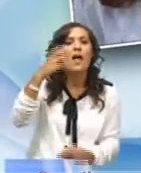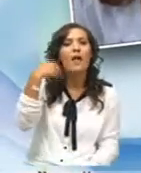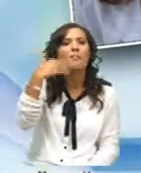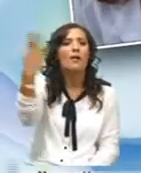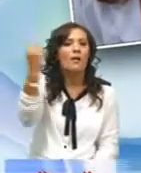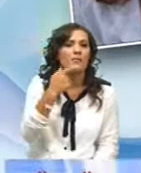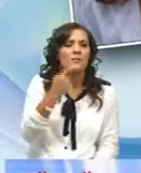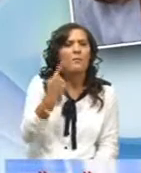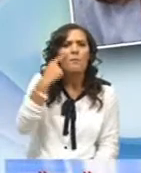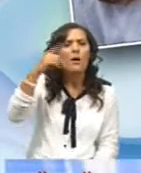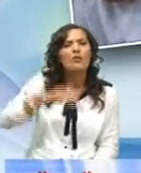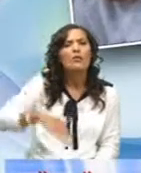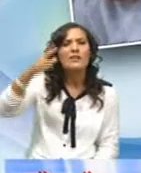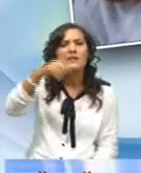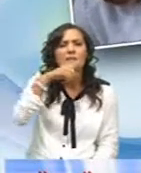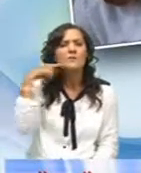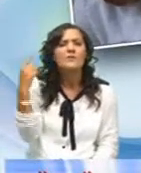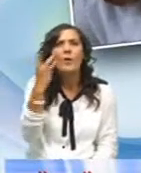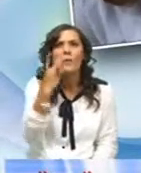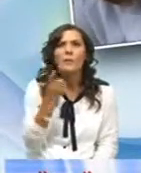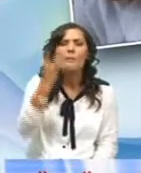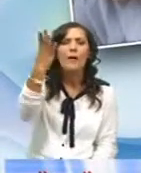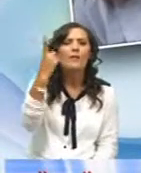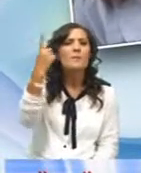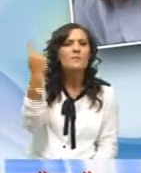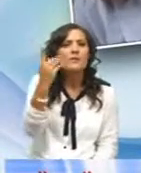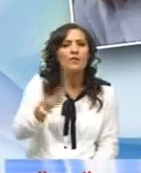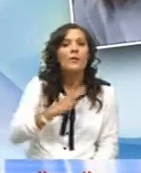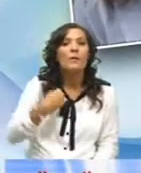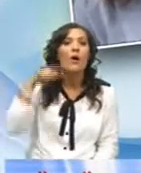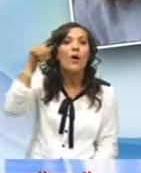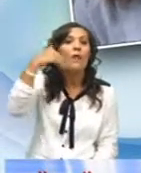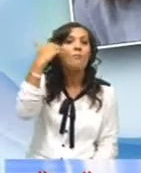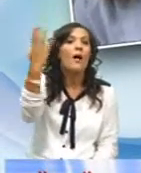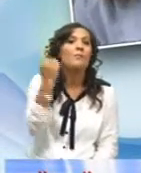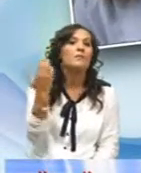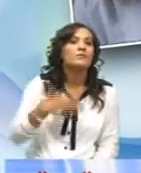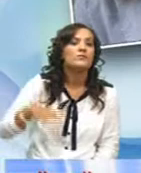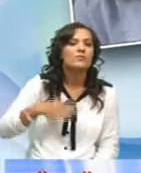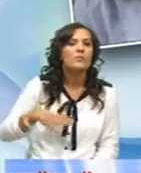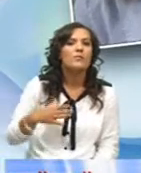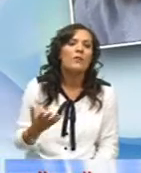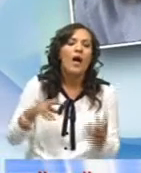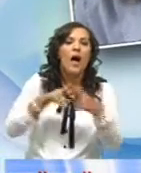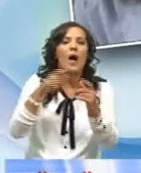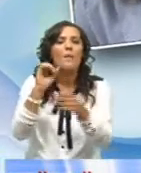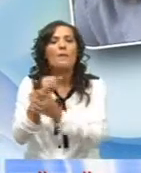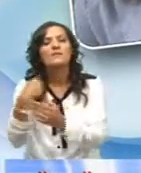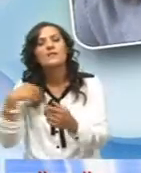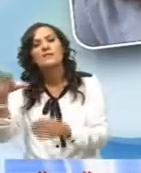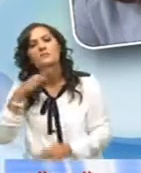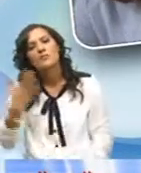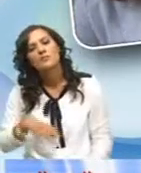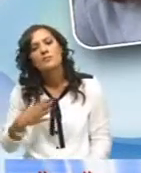Ama bakıyorum yukarıda kırmızı gözüne çok daha net gelen bir şey var video ben o elmayı almak istiyormuş abi mesleğini seçmek